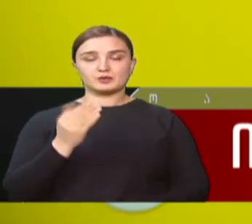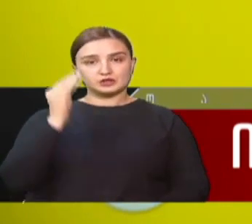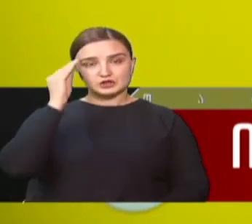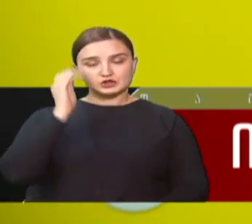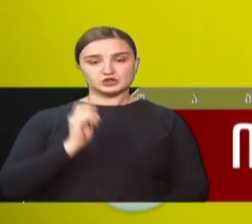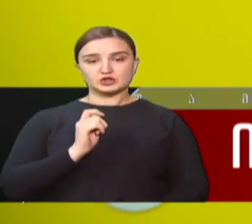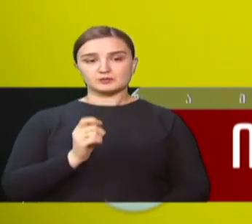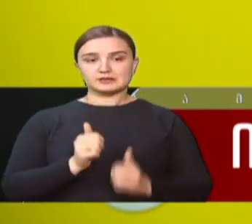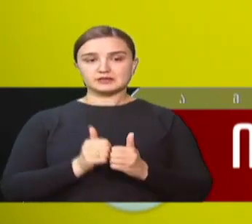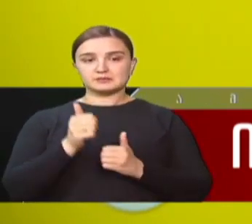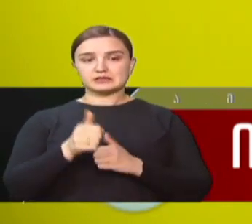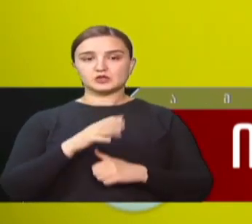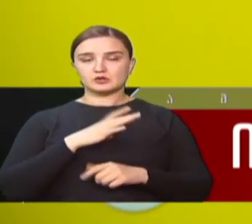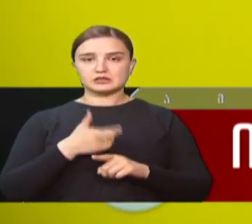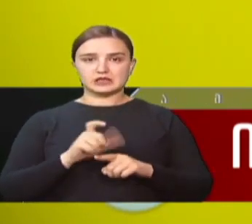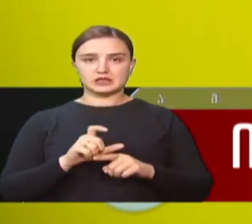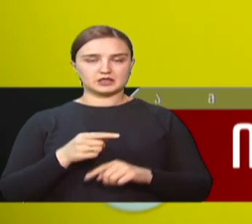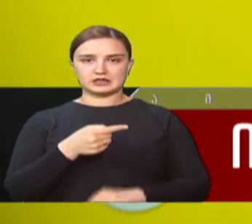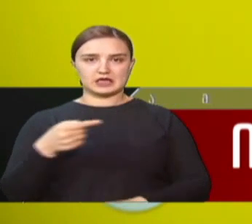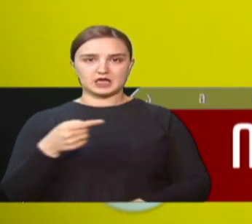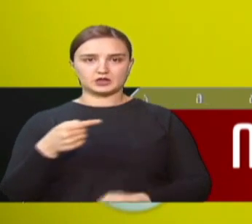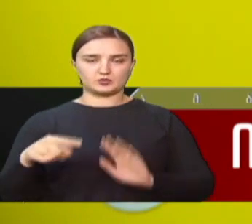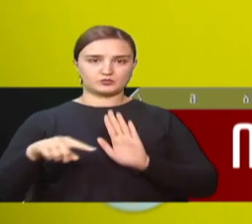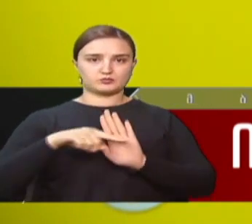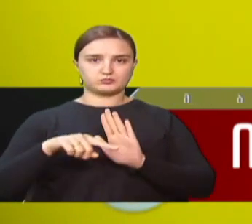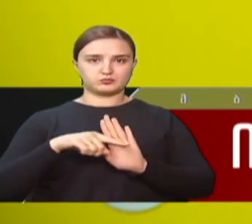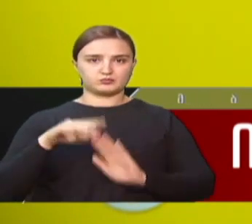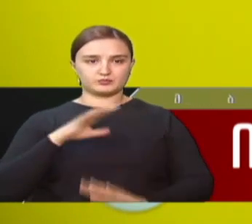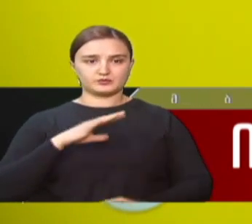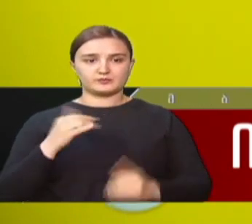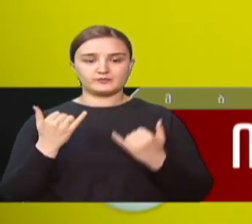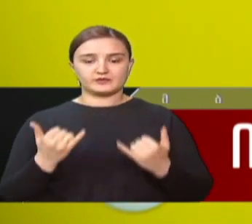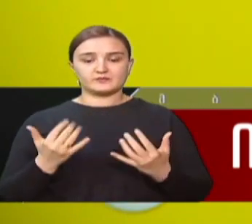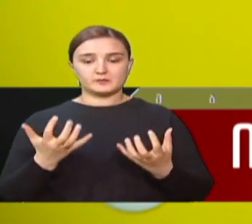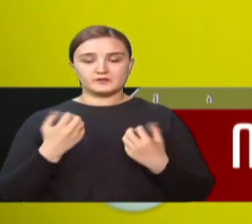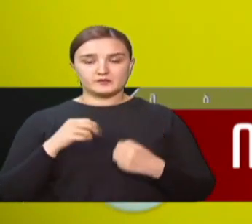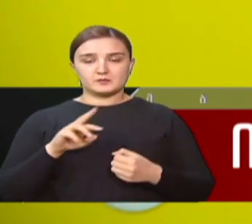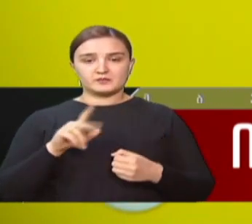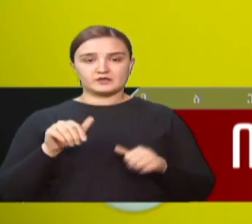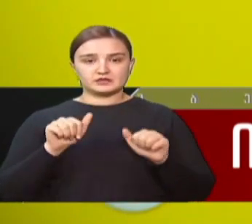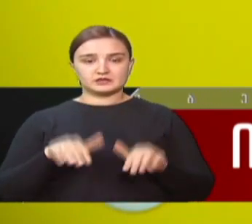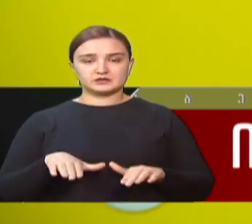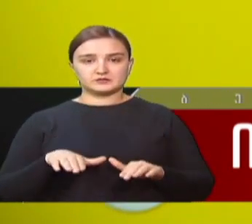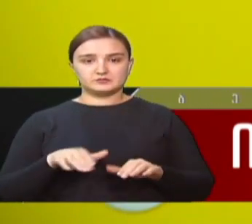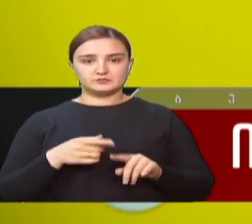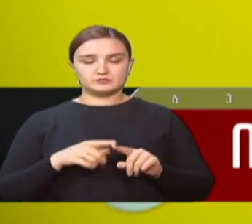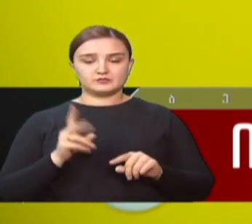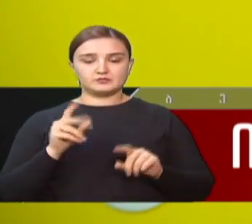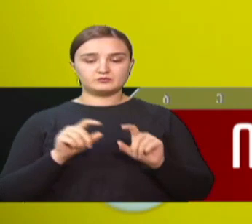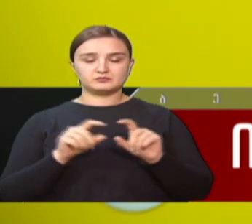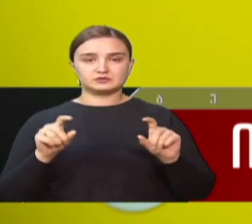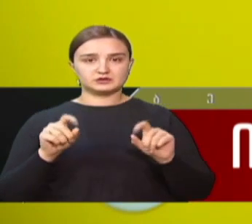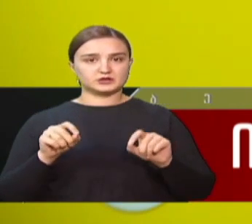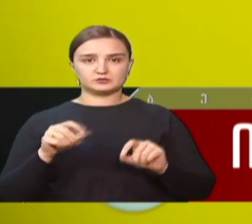შეფასება წინასწარი იყო მკვეთრად ნეგატიური და მათ პირდაპირ თქვეს, რომ დღეს რო მიიღებოდეს გადაწყვეტილება, არავითარ კანდიდატის